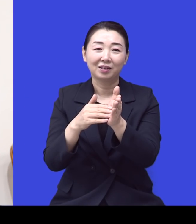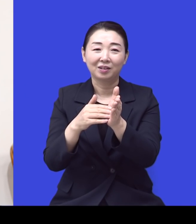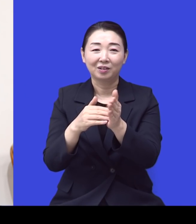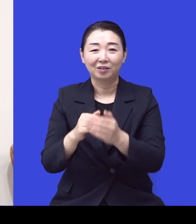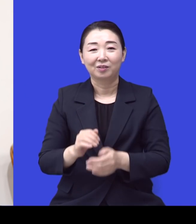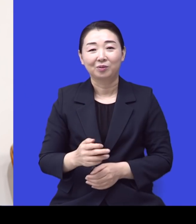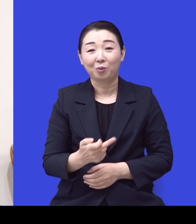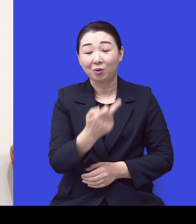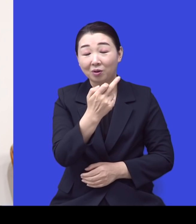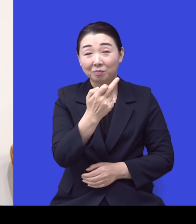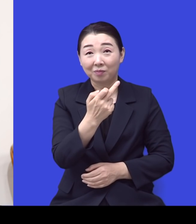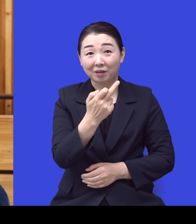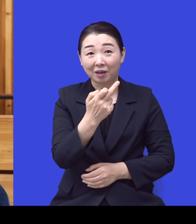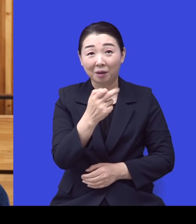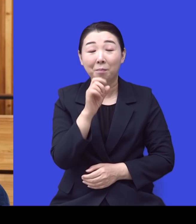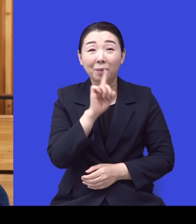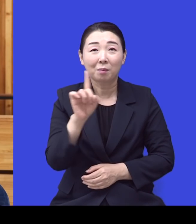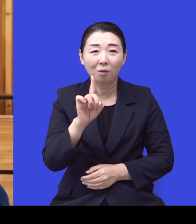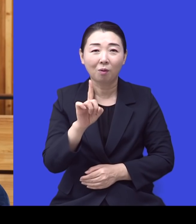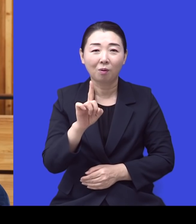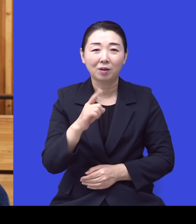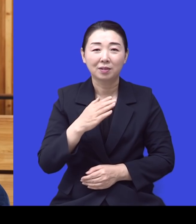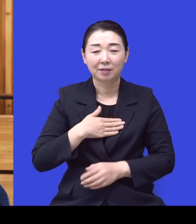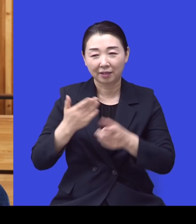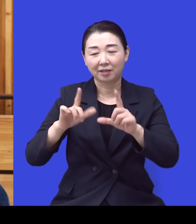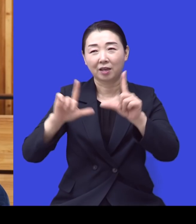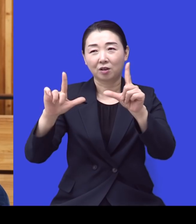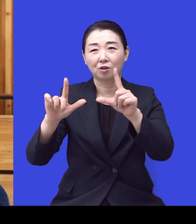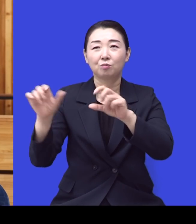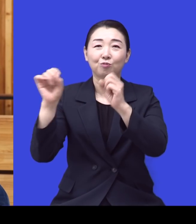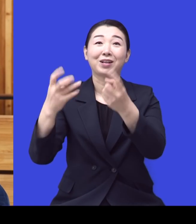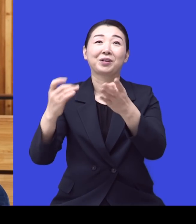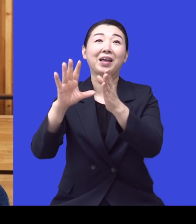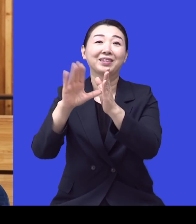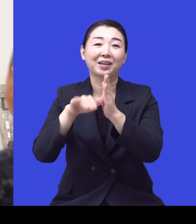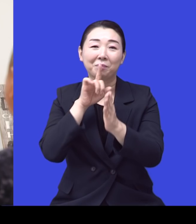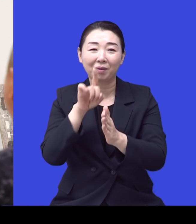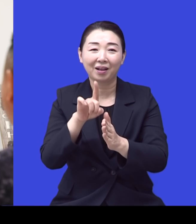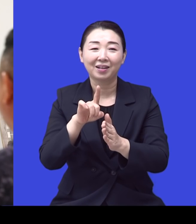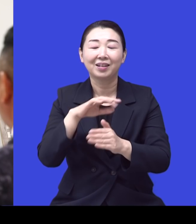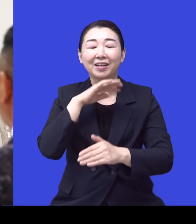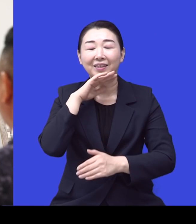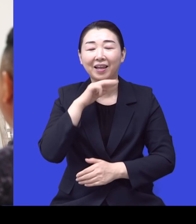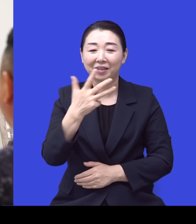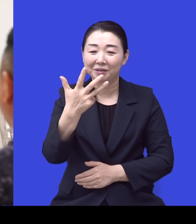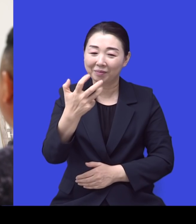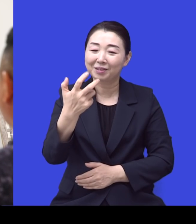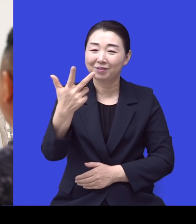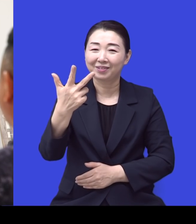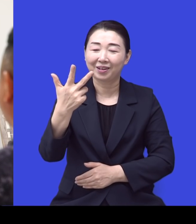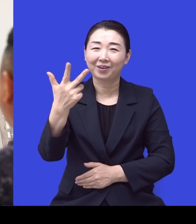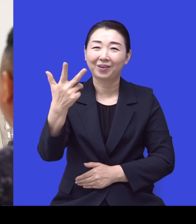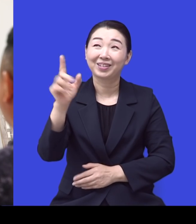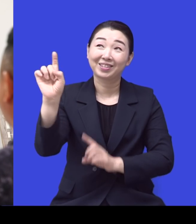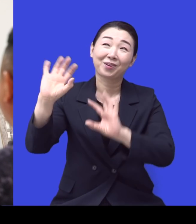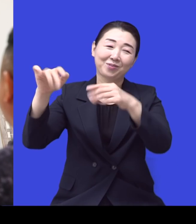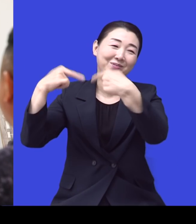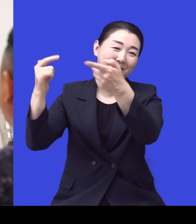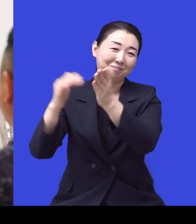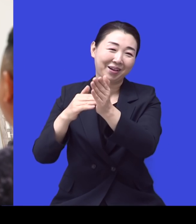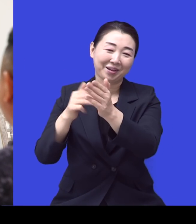내 생일은 부활절이다. 그래서 87세로 이제 하늘나라 이제 가셨는데 8년